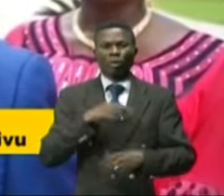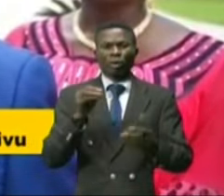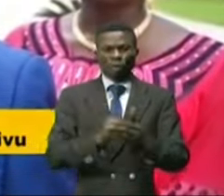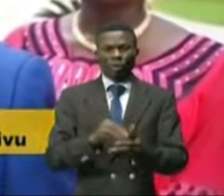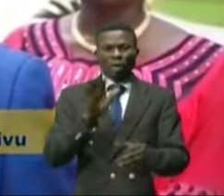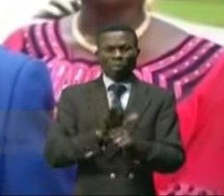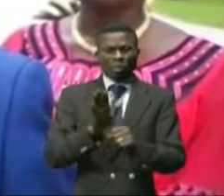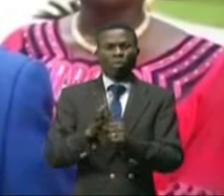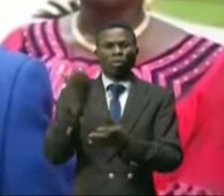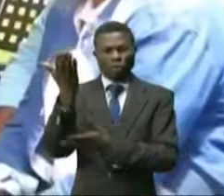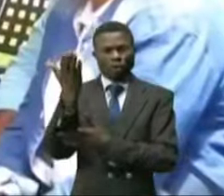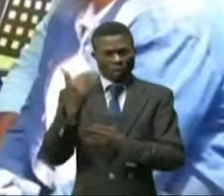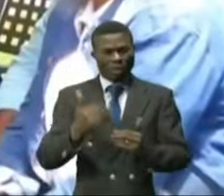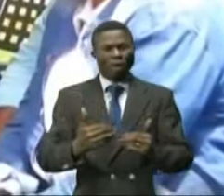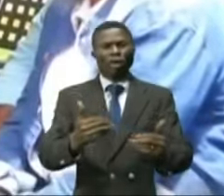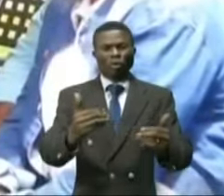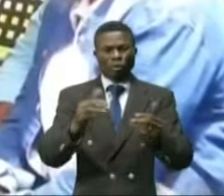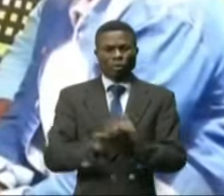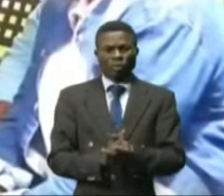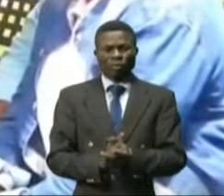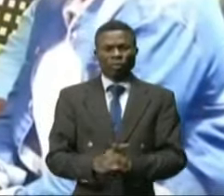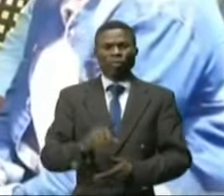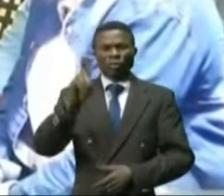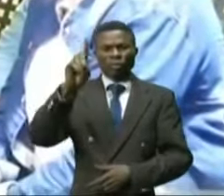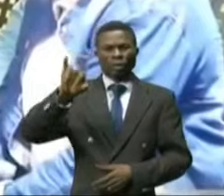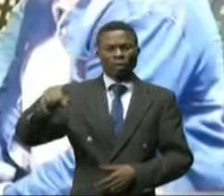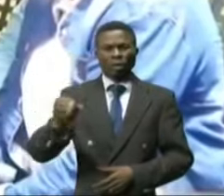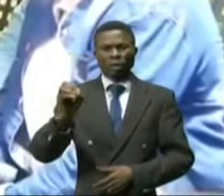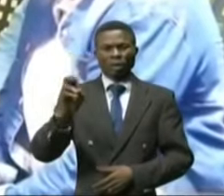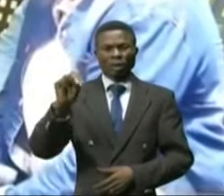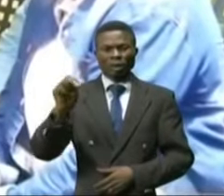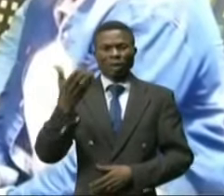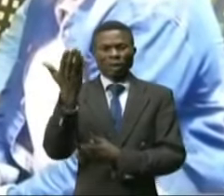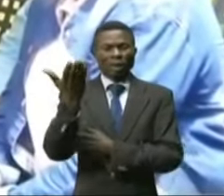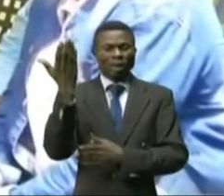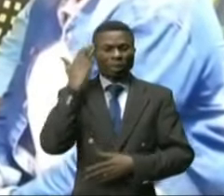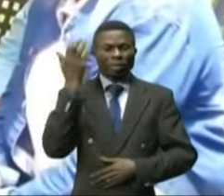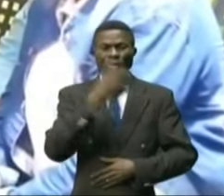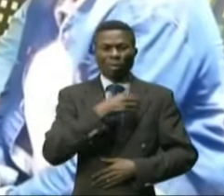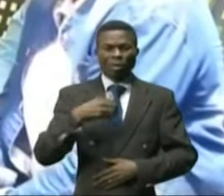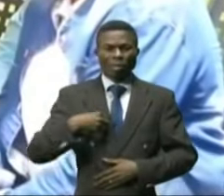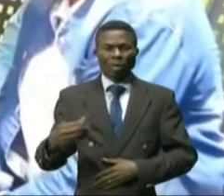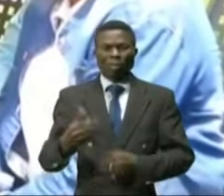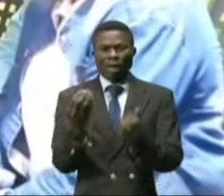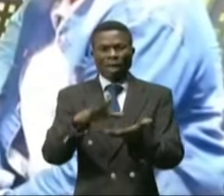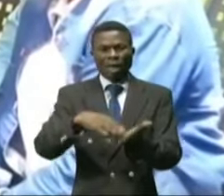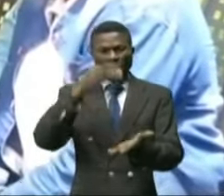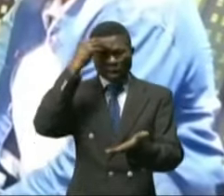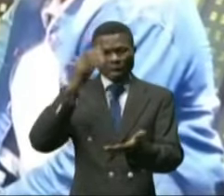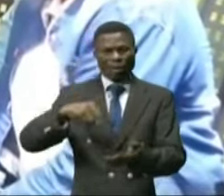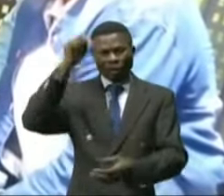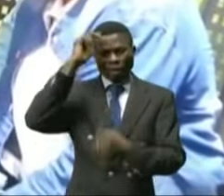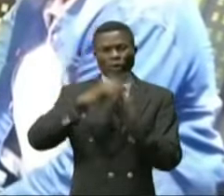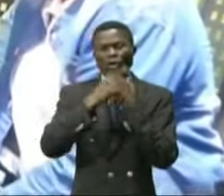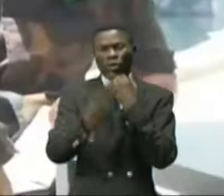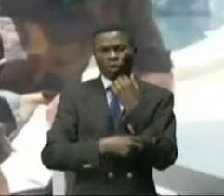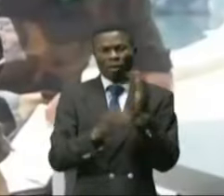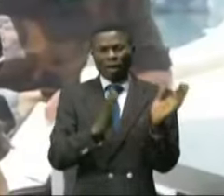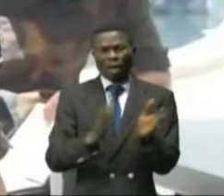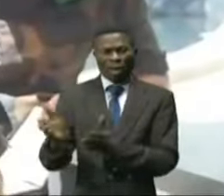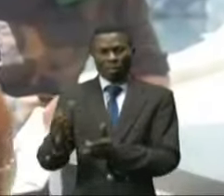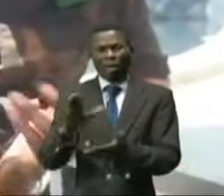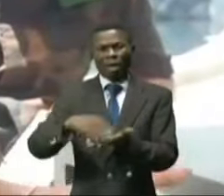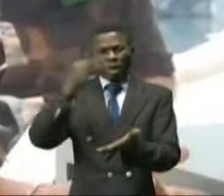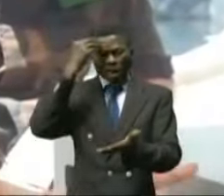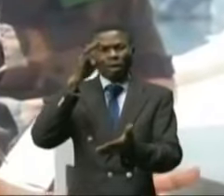des plaidoyers qui sont en cours. John Banyene appelle ainsi les parents d'élèves du Nord Kivu à s'apprêter pour que les enfants de